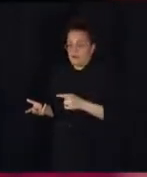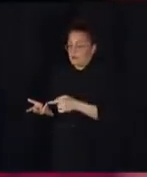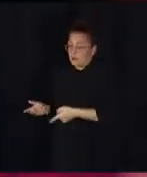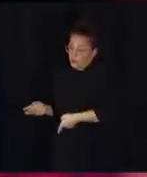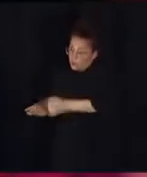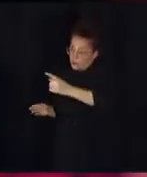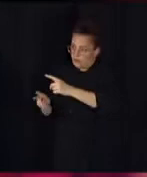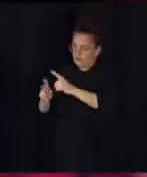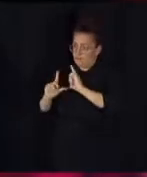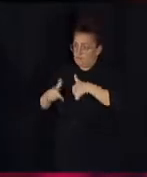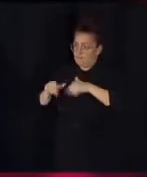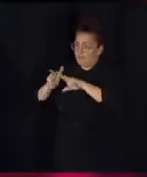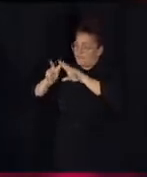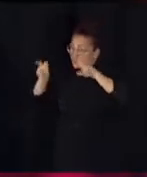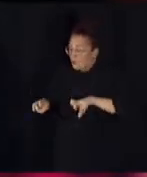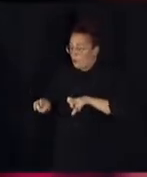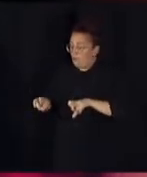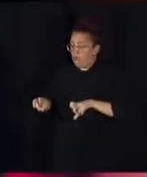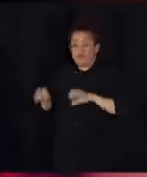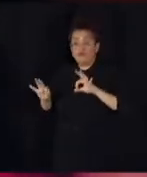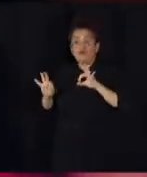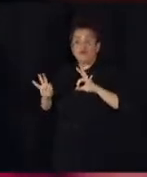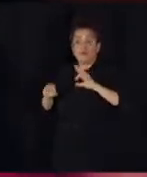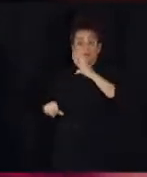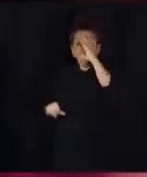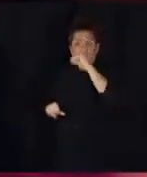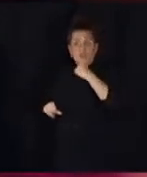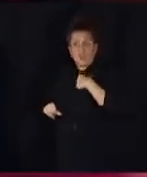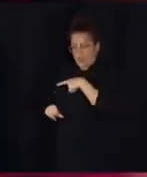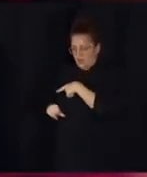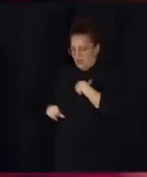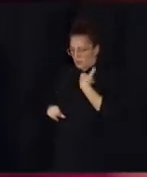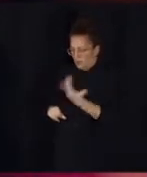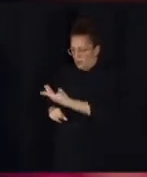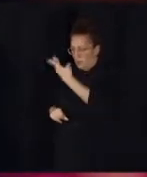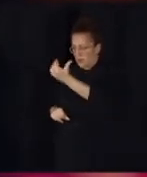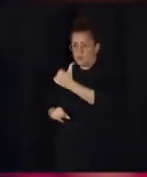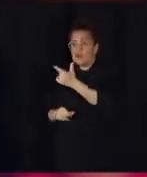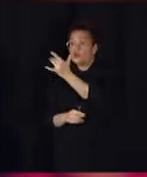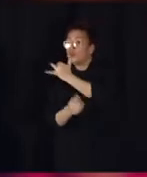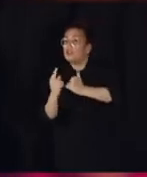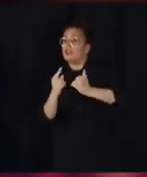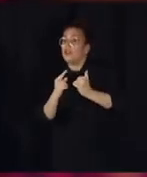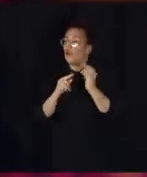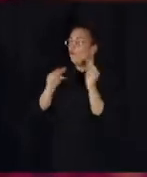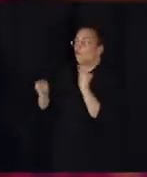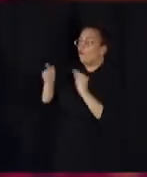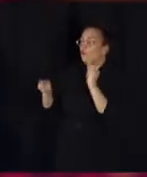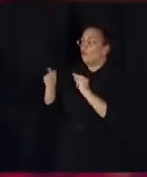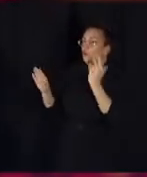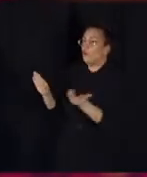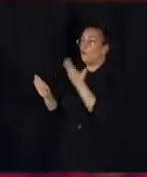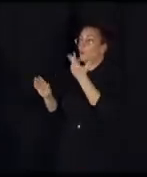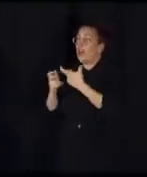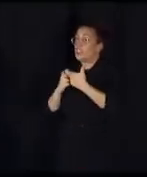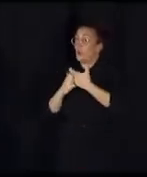diplômes et avoir cette réussite professionnelle et cette réussite sociale, parce qu'évidemment, il y avait de la projection sociale qu'elle n'avait pas